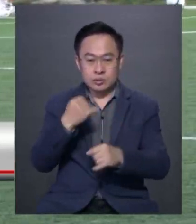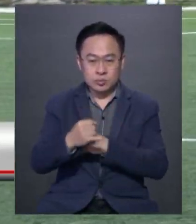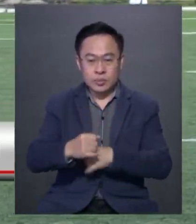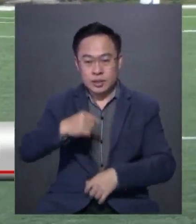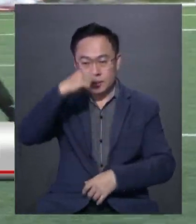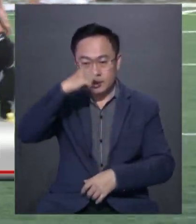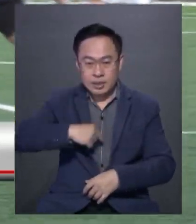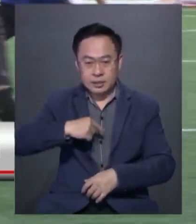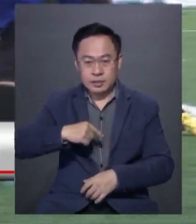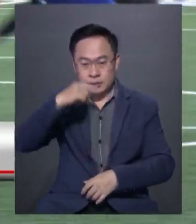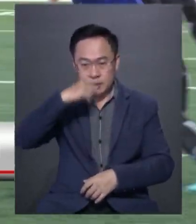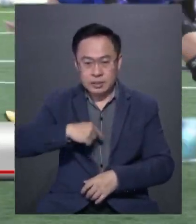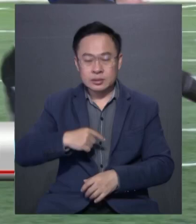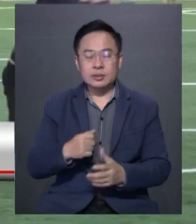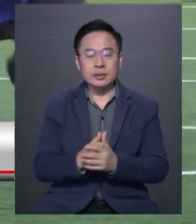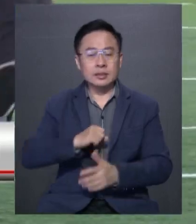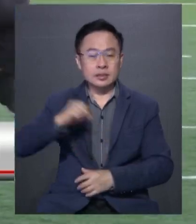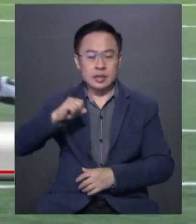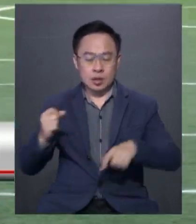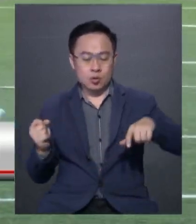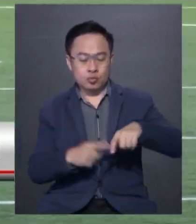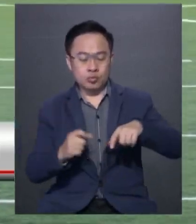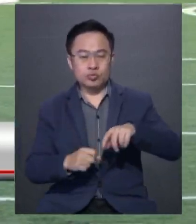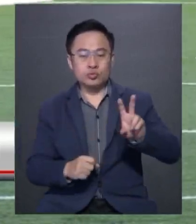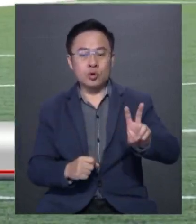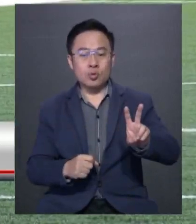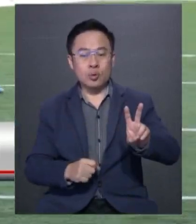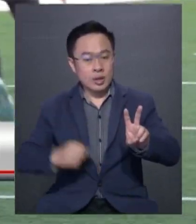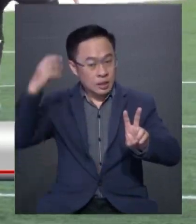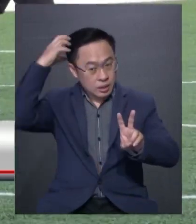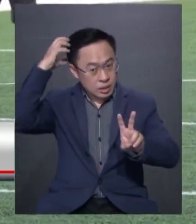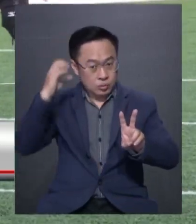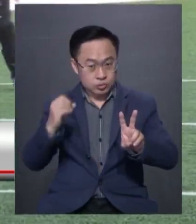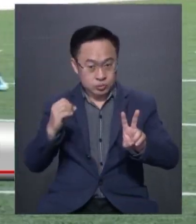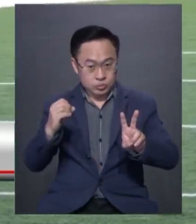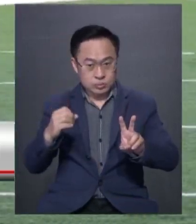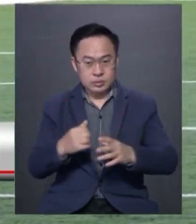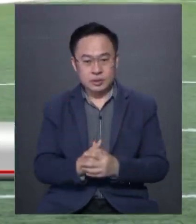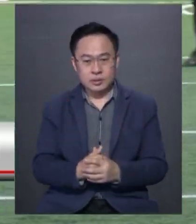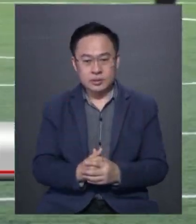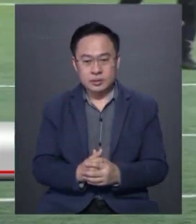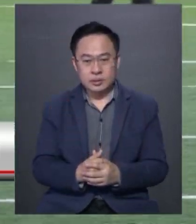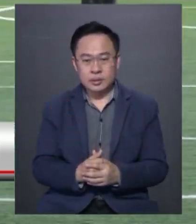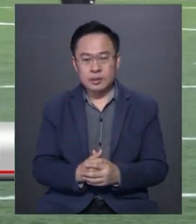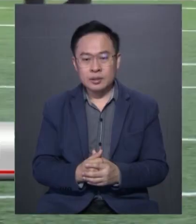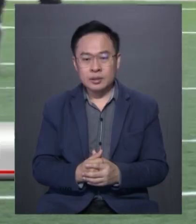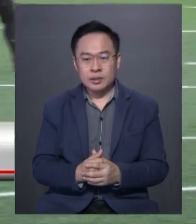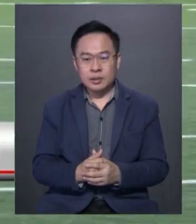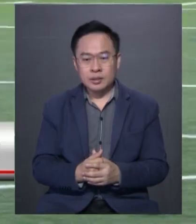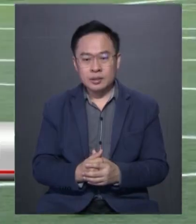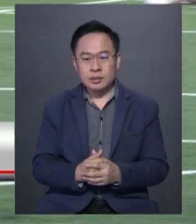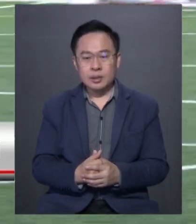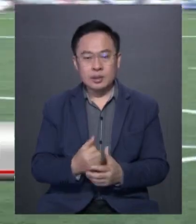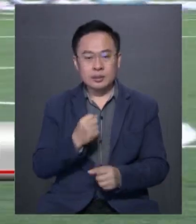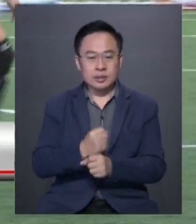ก็ชนะไป 2-0 นะคะได้ประตูจากบัญชามูลเพชรแล้วก็สนั่นเพชรกระจ่างสุขนะคะก็ทำให้ไทยนี่ชนะ3